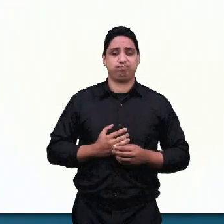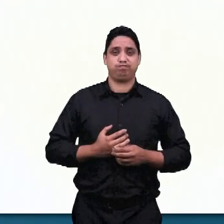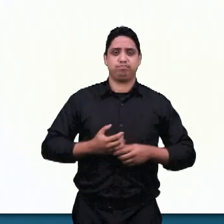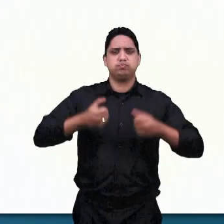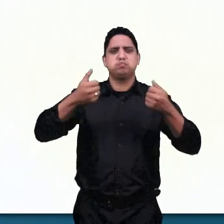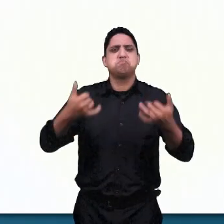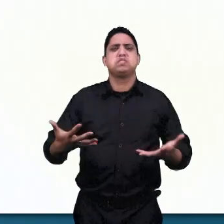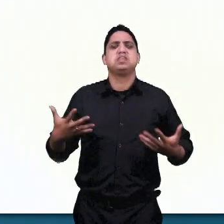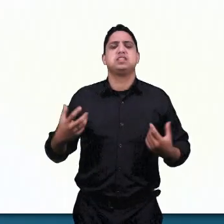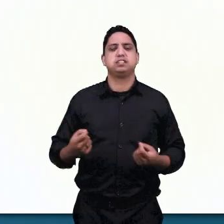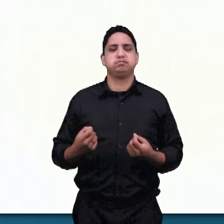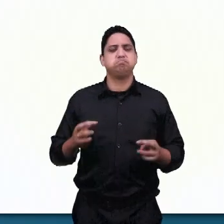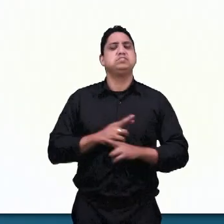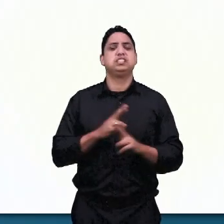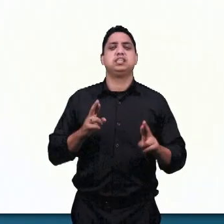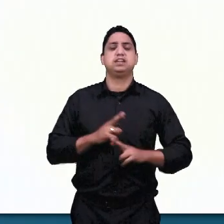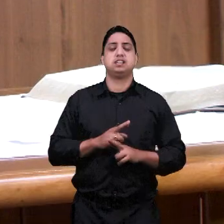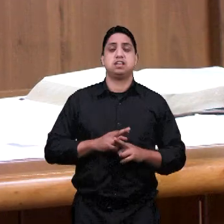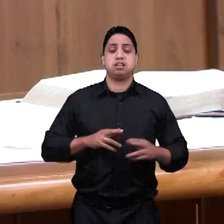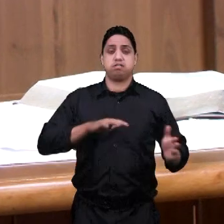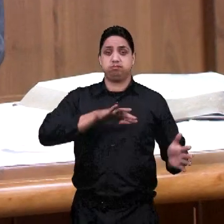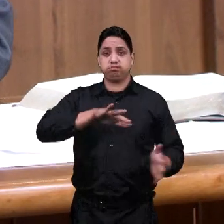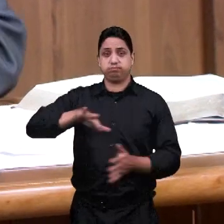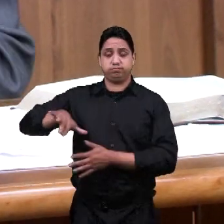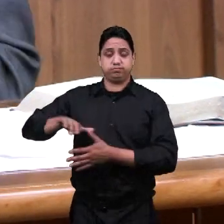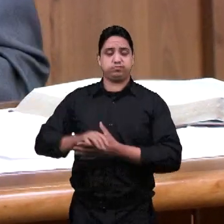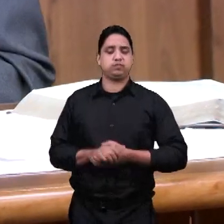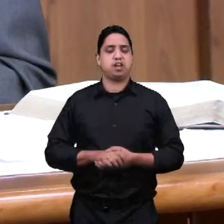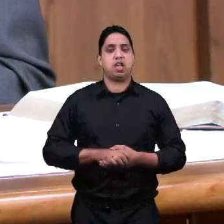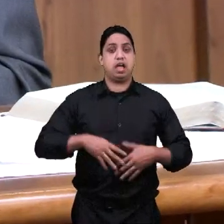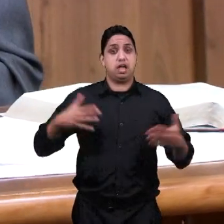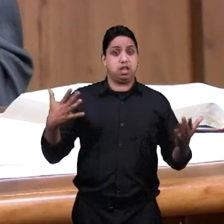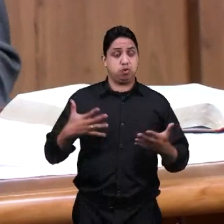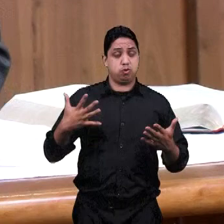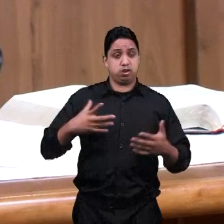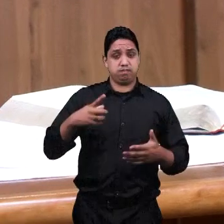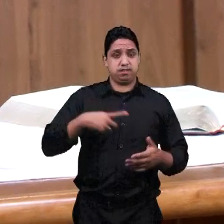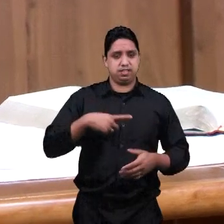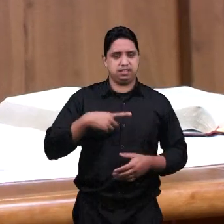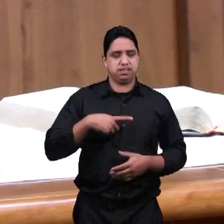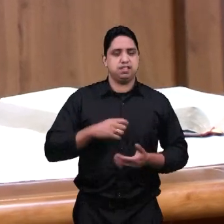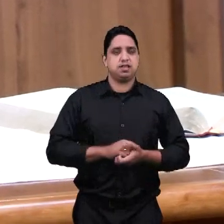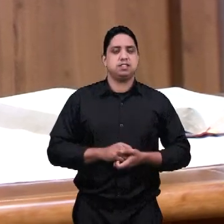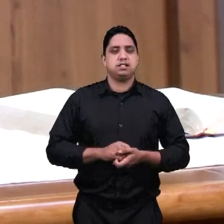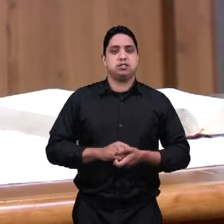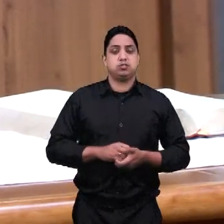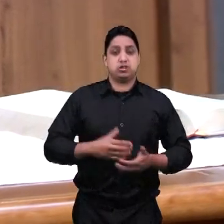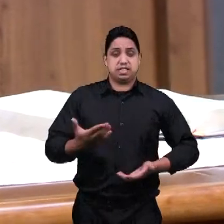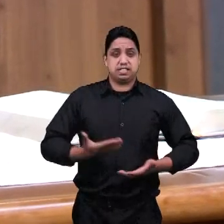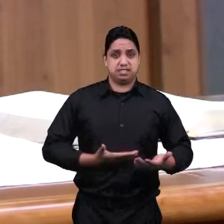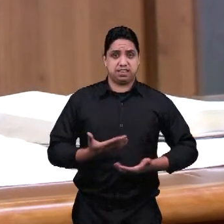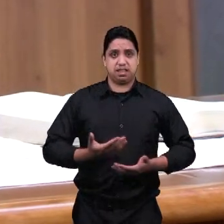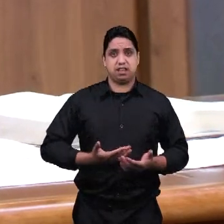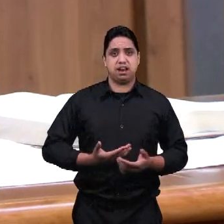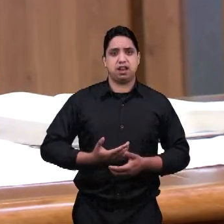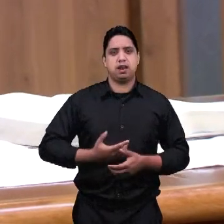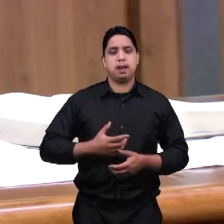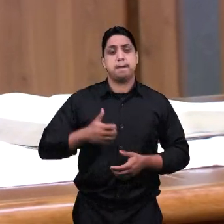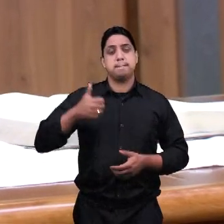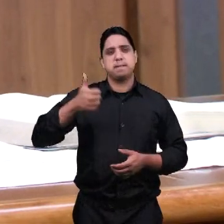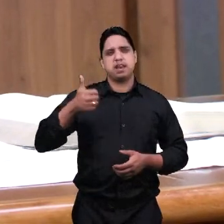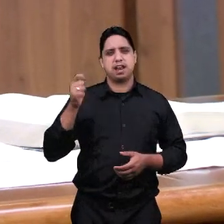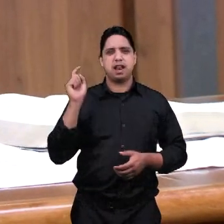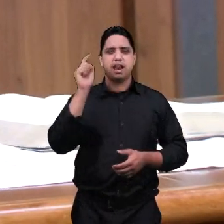d'aujourd'hui. Nous allons donc, pour faire cette association, nous allons compter avec nos frères, tout d'abord du